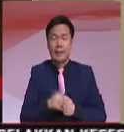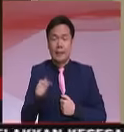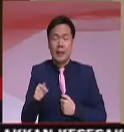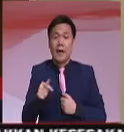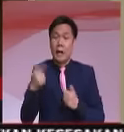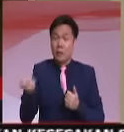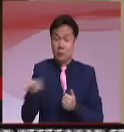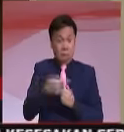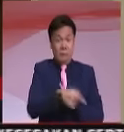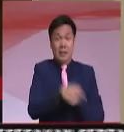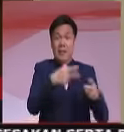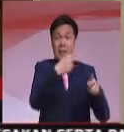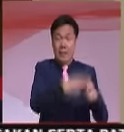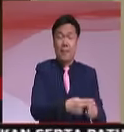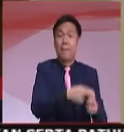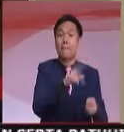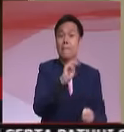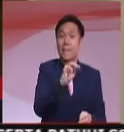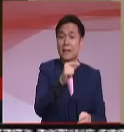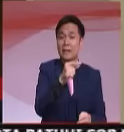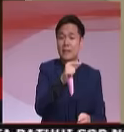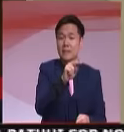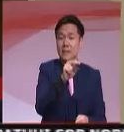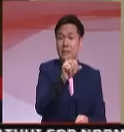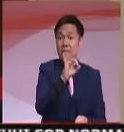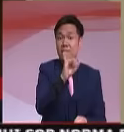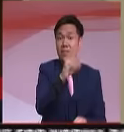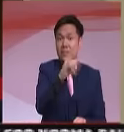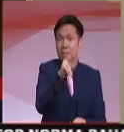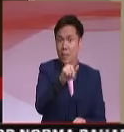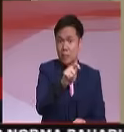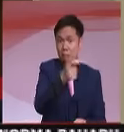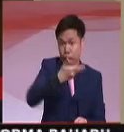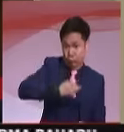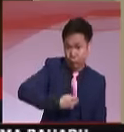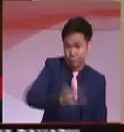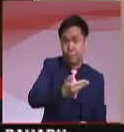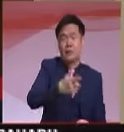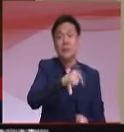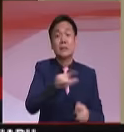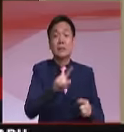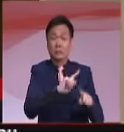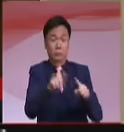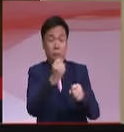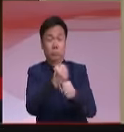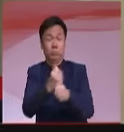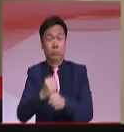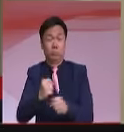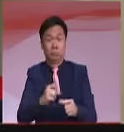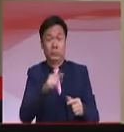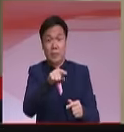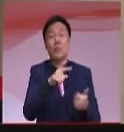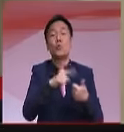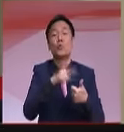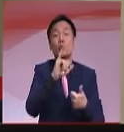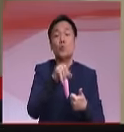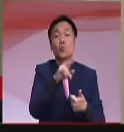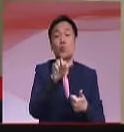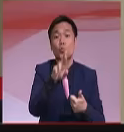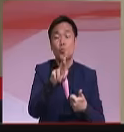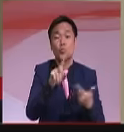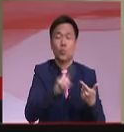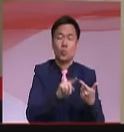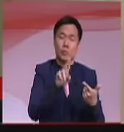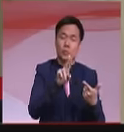memastikan syari'at magnificent emblems yang berhak ditawarkan jemputan cadangan perkampungan pekerja Hai di juru seberang